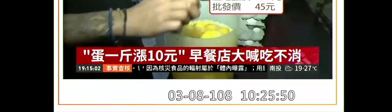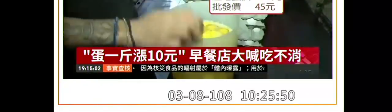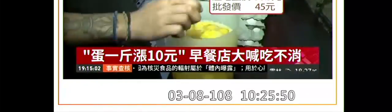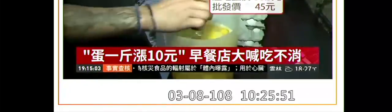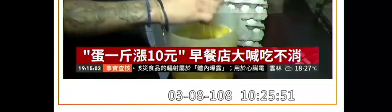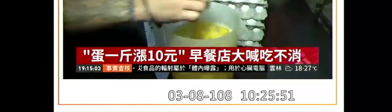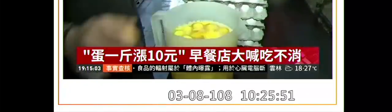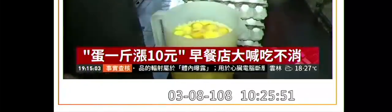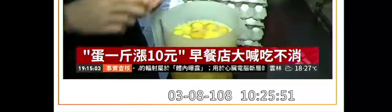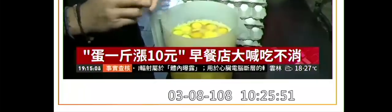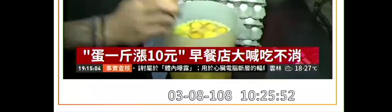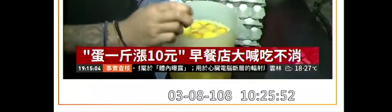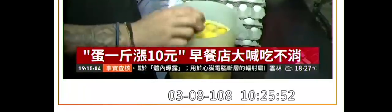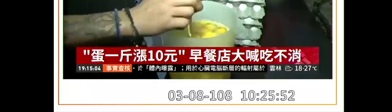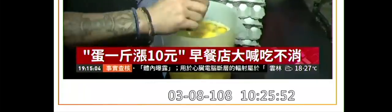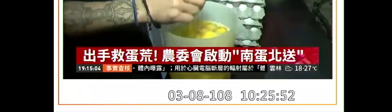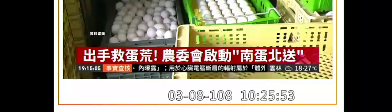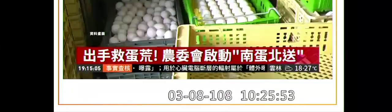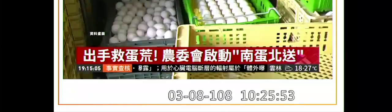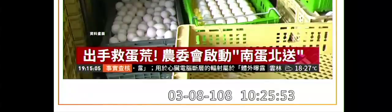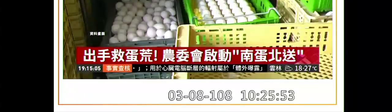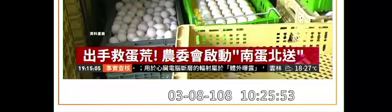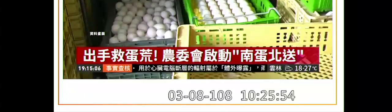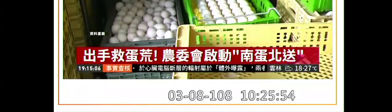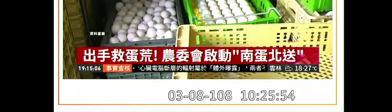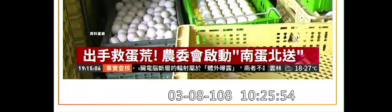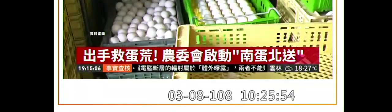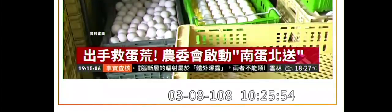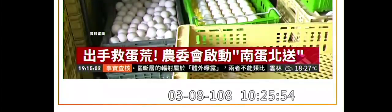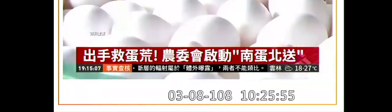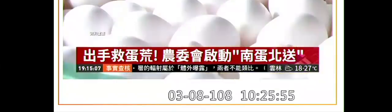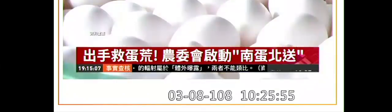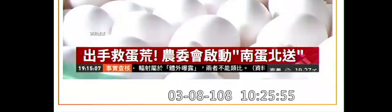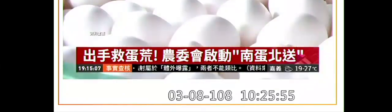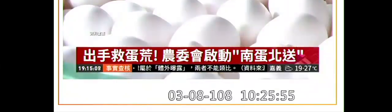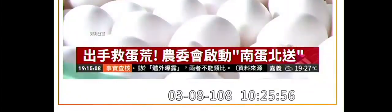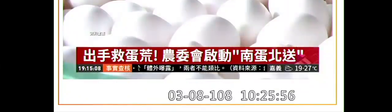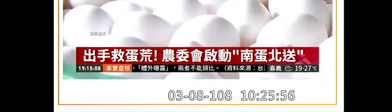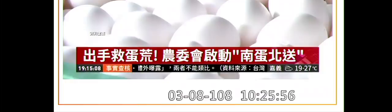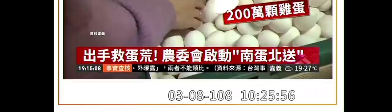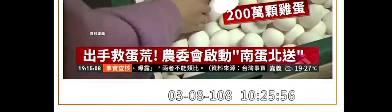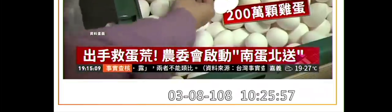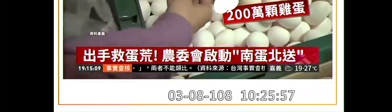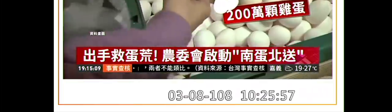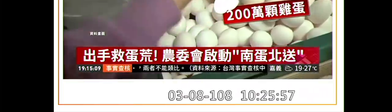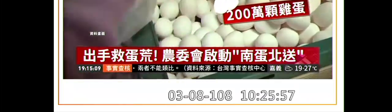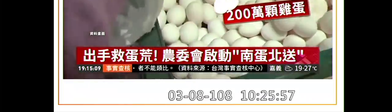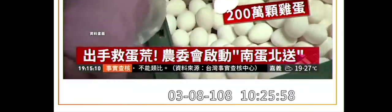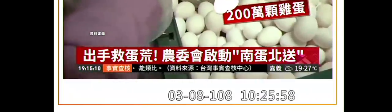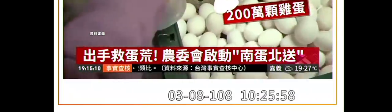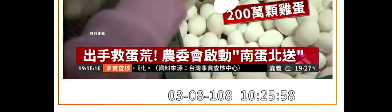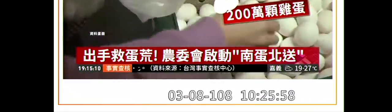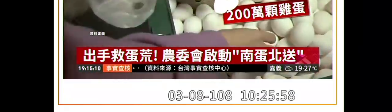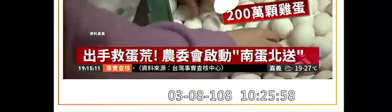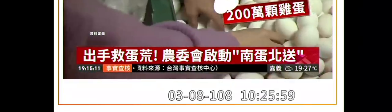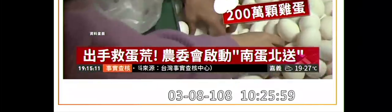到45块钱，农委会决定出手救援，启动南蛋北送，预估在本周六从中南部调度200万颗